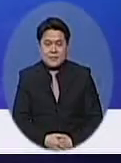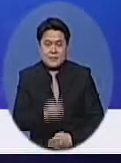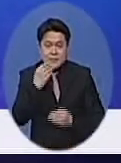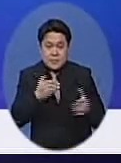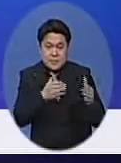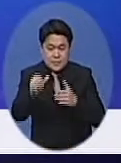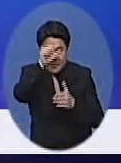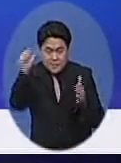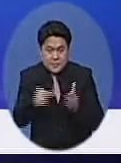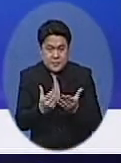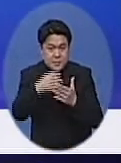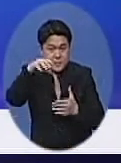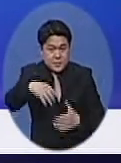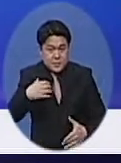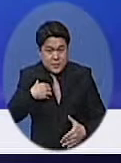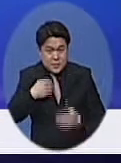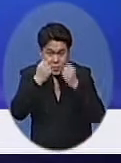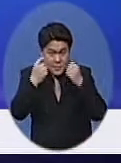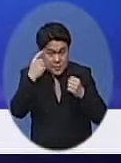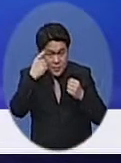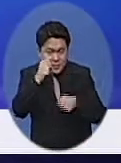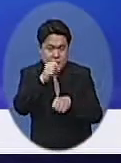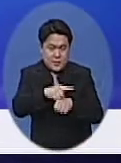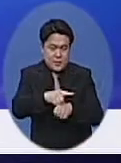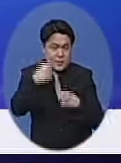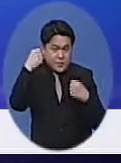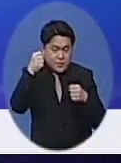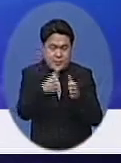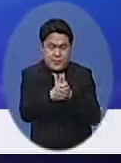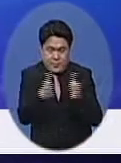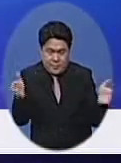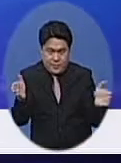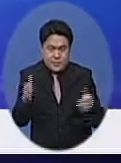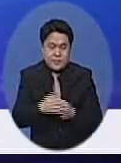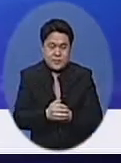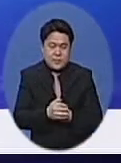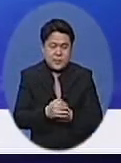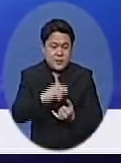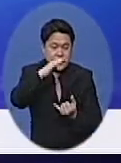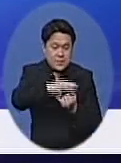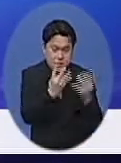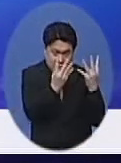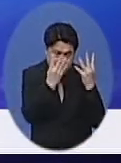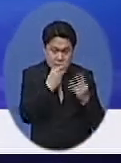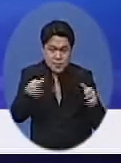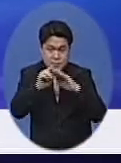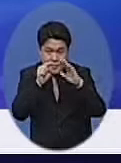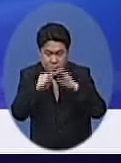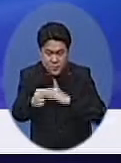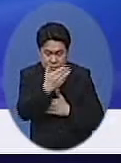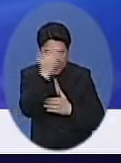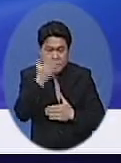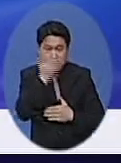경기도 평생진흥원이 여는 창의인성 콘서트가 시작됐습니다. 소년원이나 복지관 등을 찾아 청소년들의